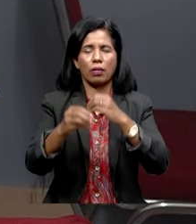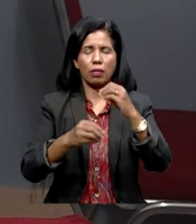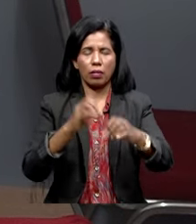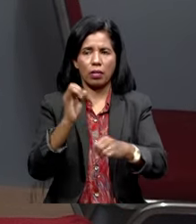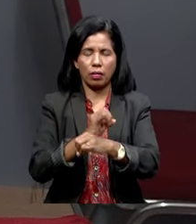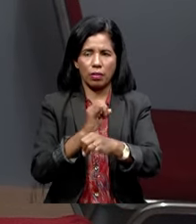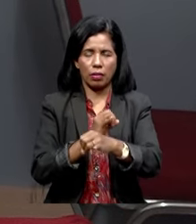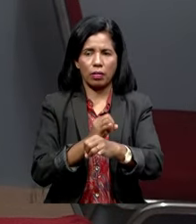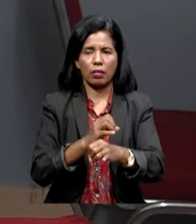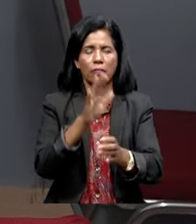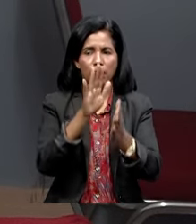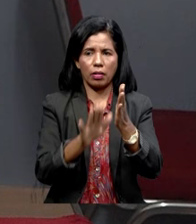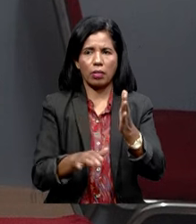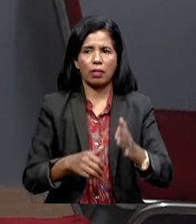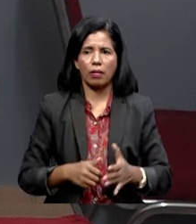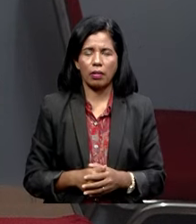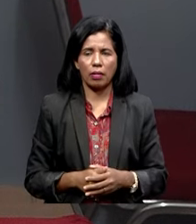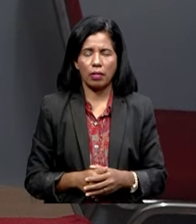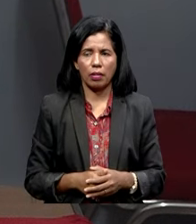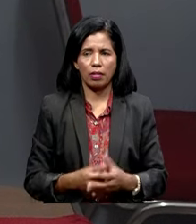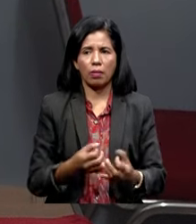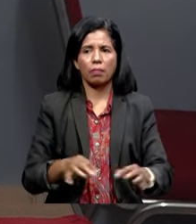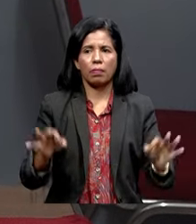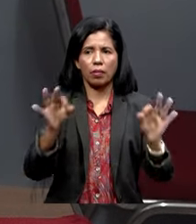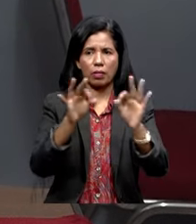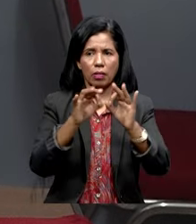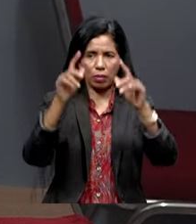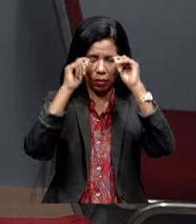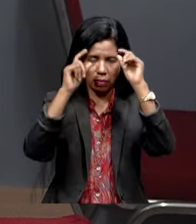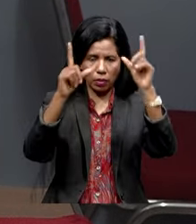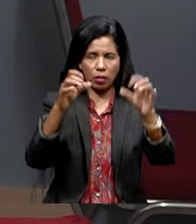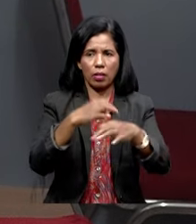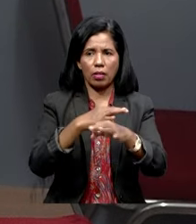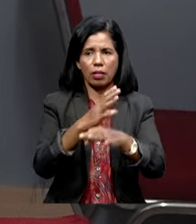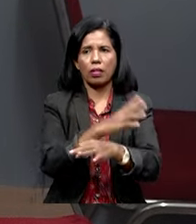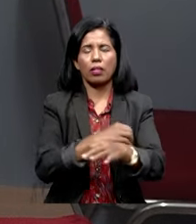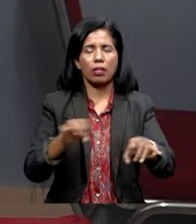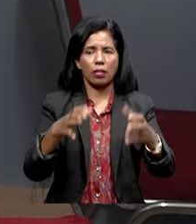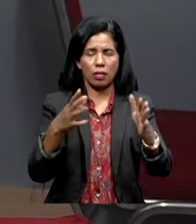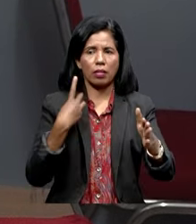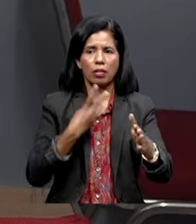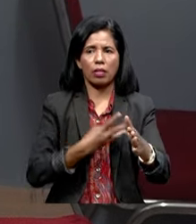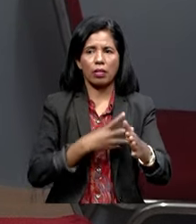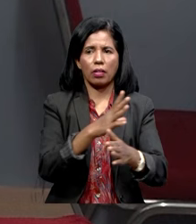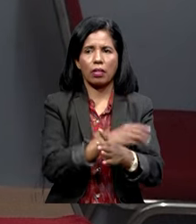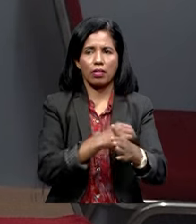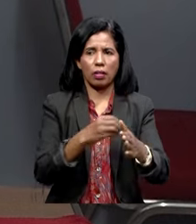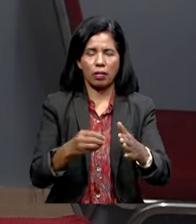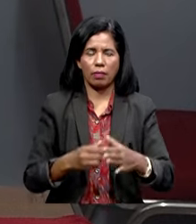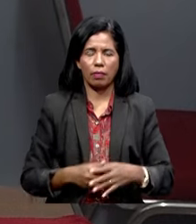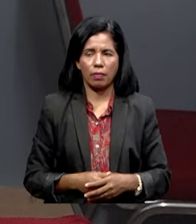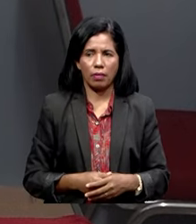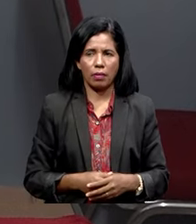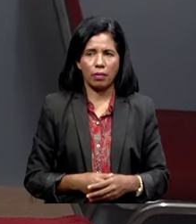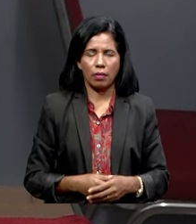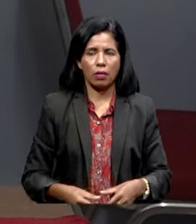ra ilara nebe ke menos i importante mus Timor Leste mus sei hadia ni ne recursos sira nebe ke durante ne li li recursos humanos nebe